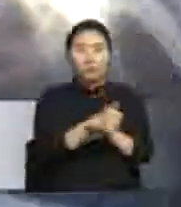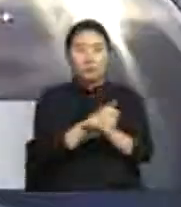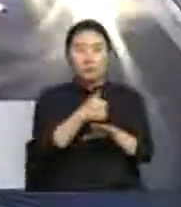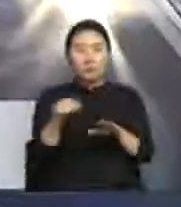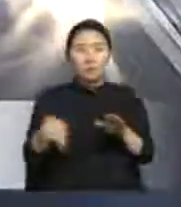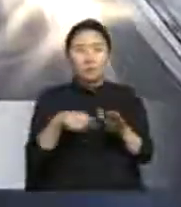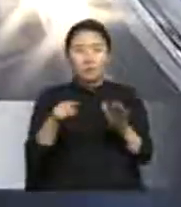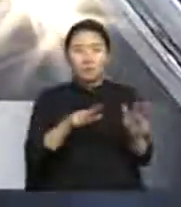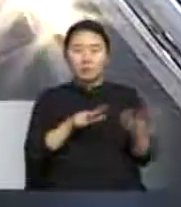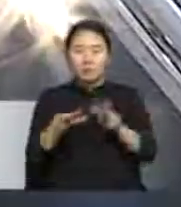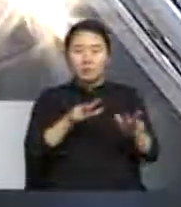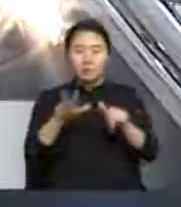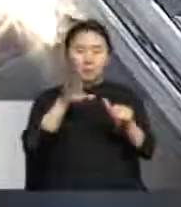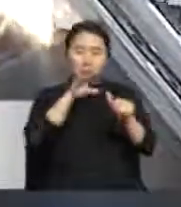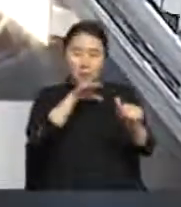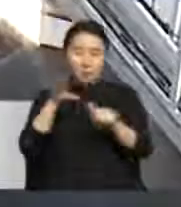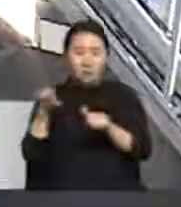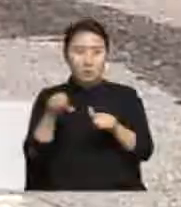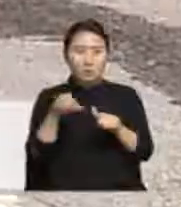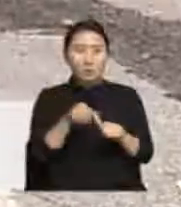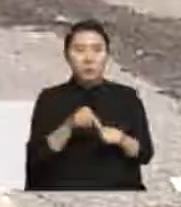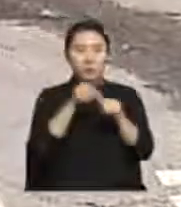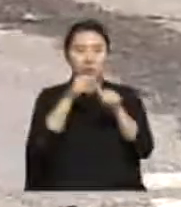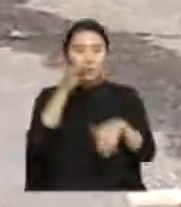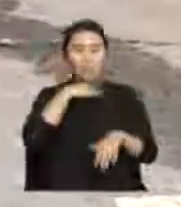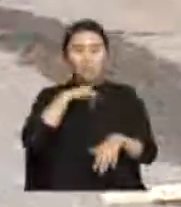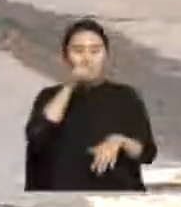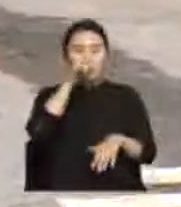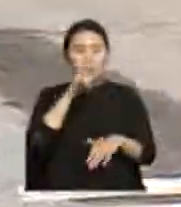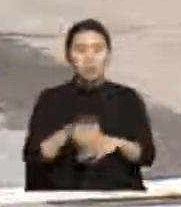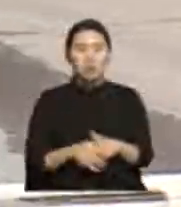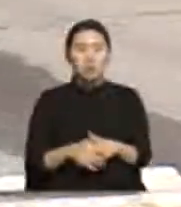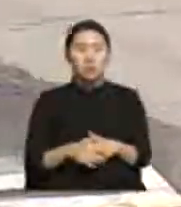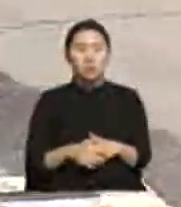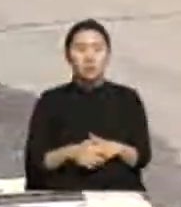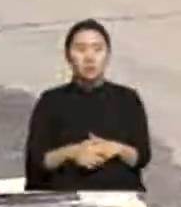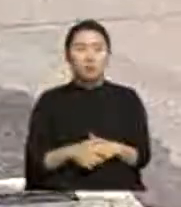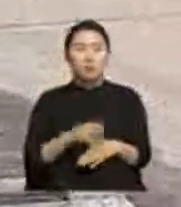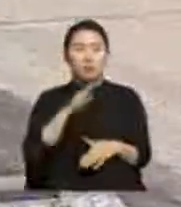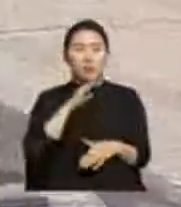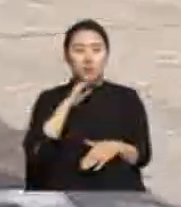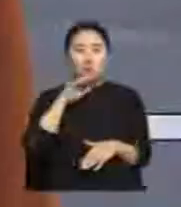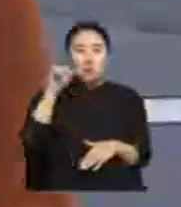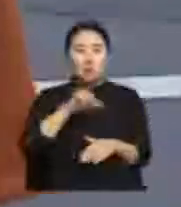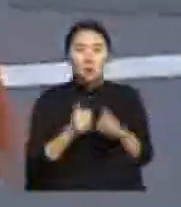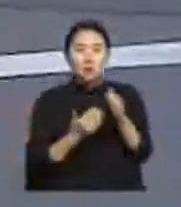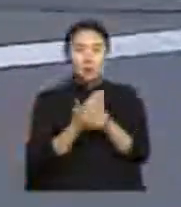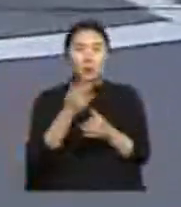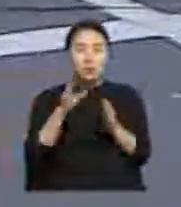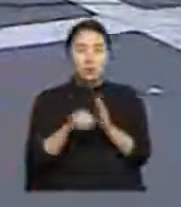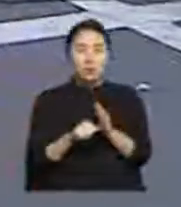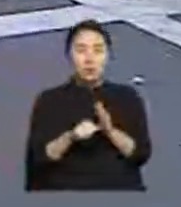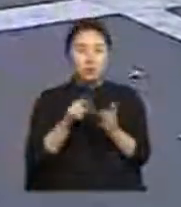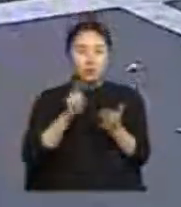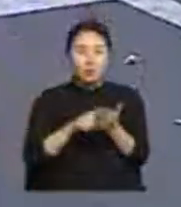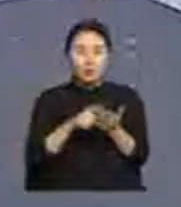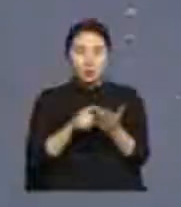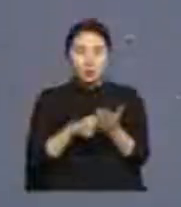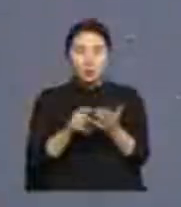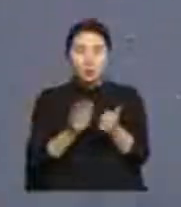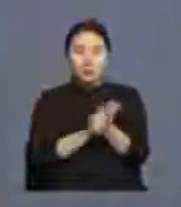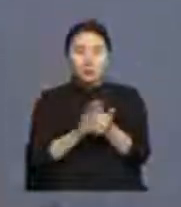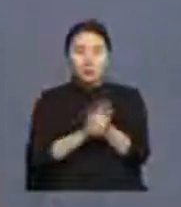재난 현장을 실시간으로 보여줘 구조 작업이 이용했습니다. 또한 실제 재난 발생 시 구조와 응급처치는